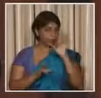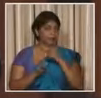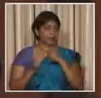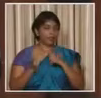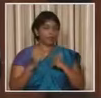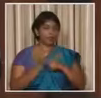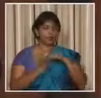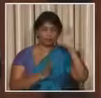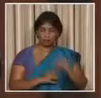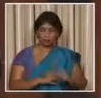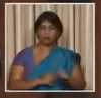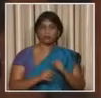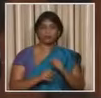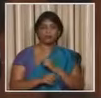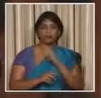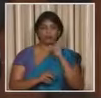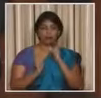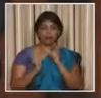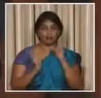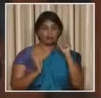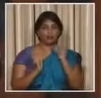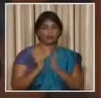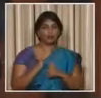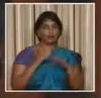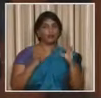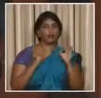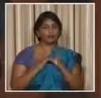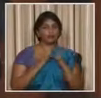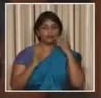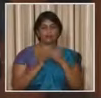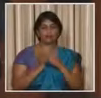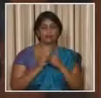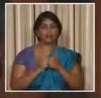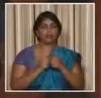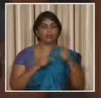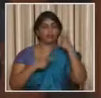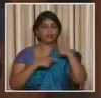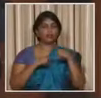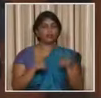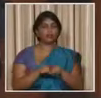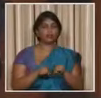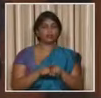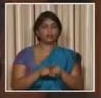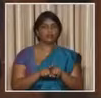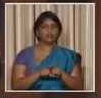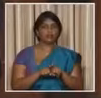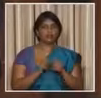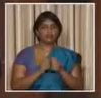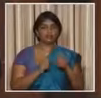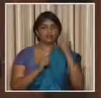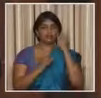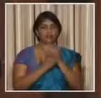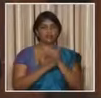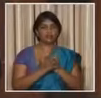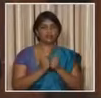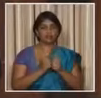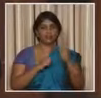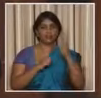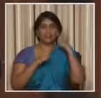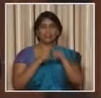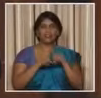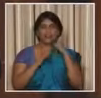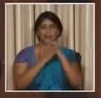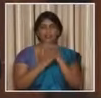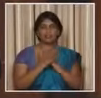ඒ කැසිනෝ එකක් ඇතුළට එන්ට වෙනකොට ඩොලර් 100ක එන්ට්‍රන්ස් ෆී එකක් අය කරනවා කියලා එන ඕන පුද්ගලයෙක්ගෙන් දැන් මේ වෙනකොට මේ පනත